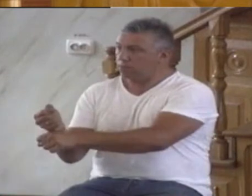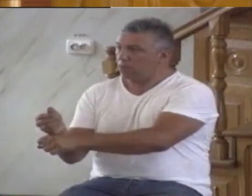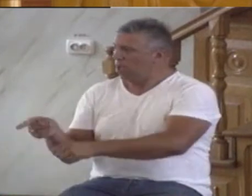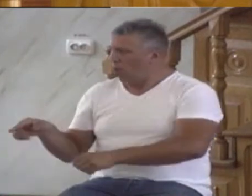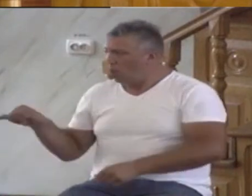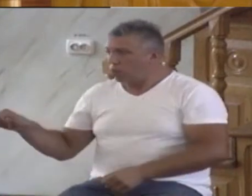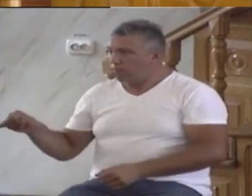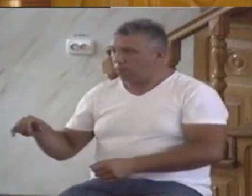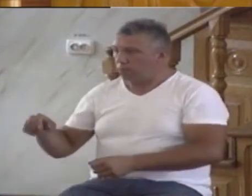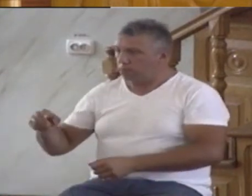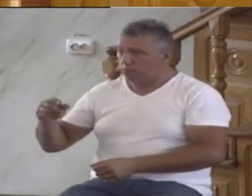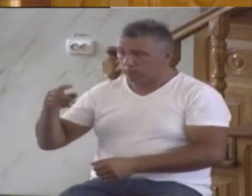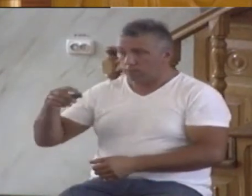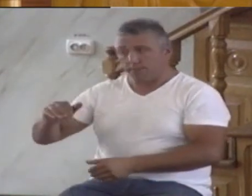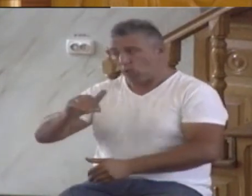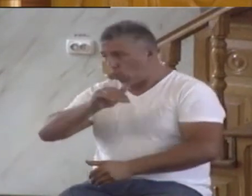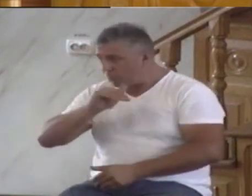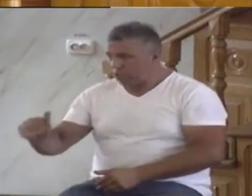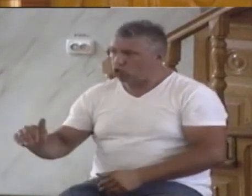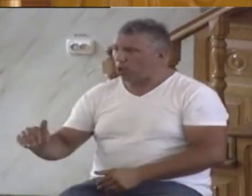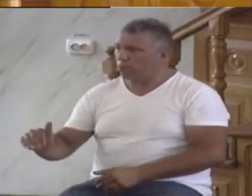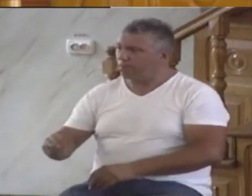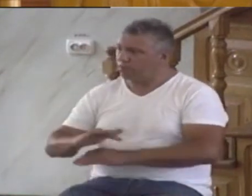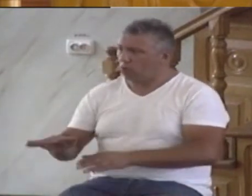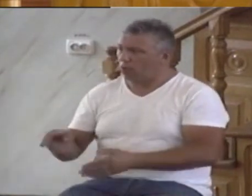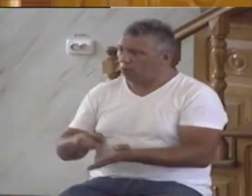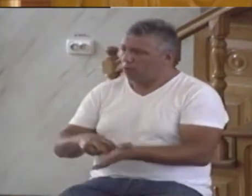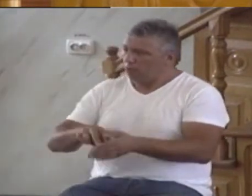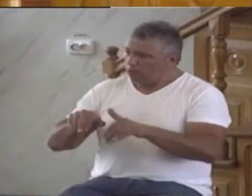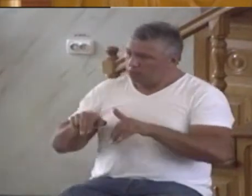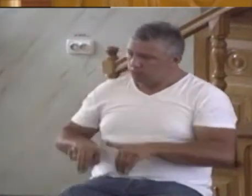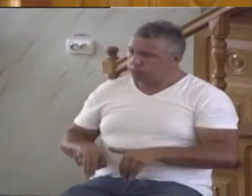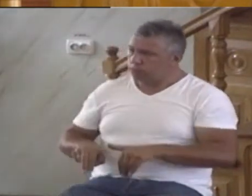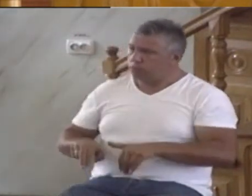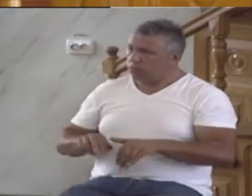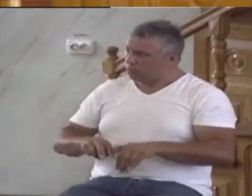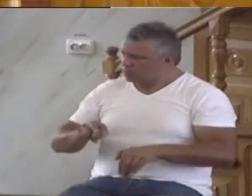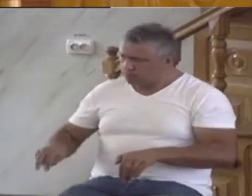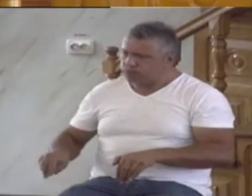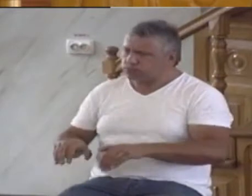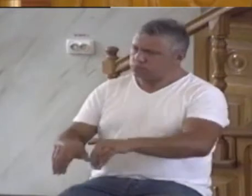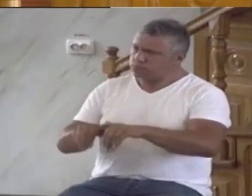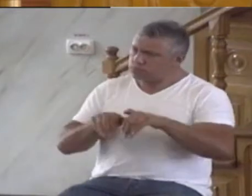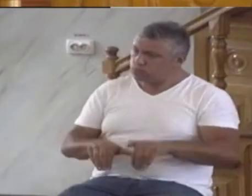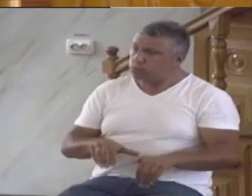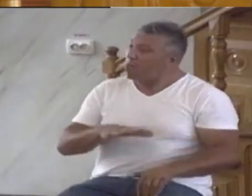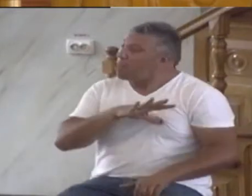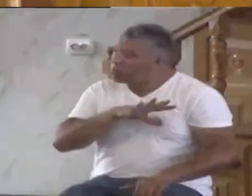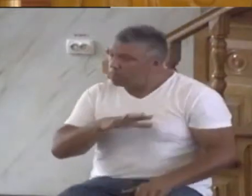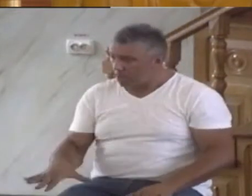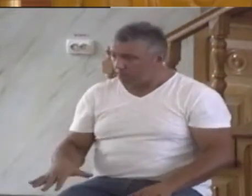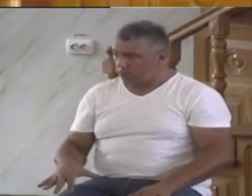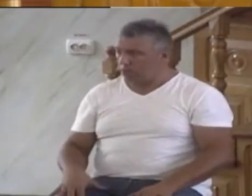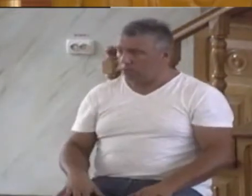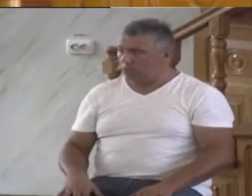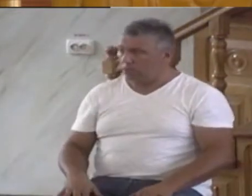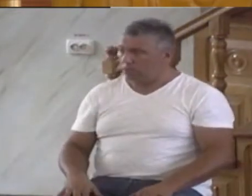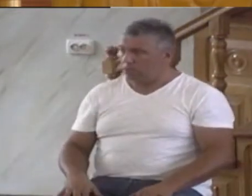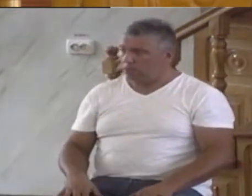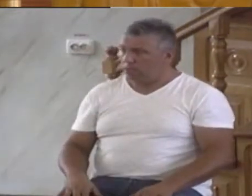своих убеждений и проявил геройство даже тогда, когда это стоило ему всей